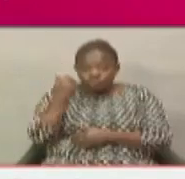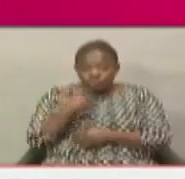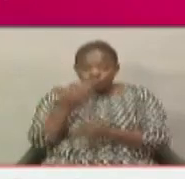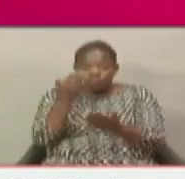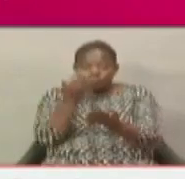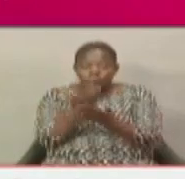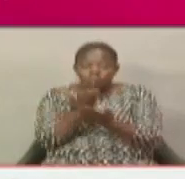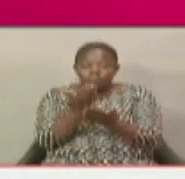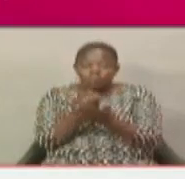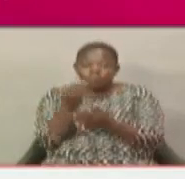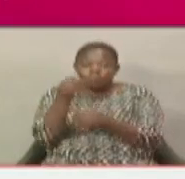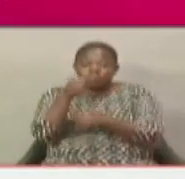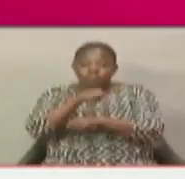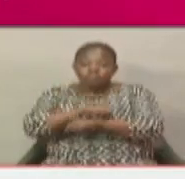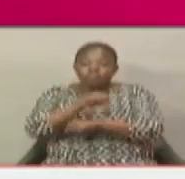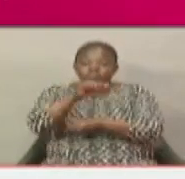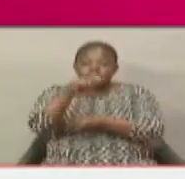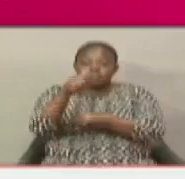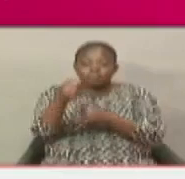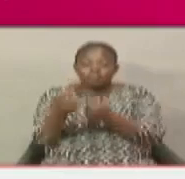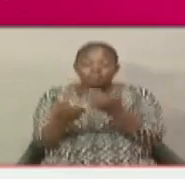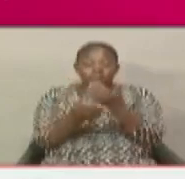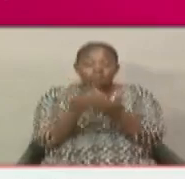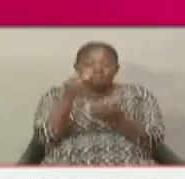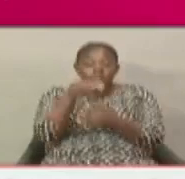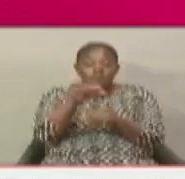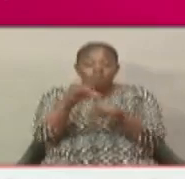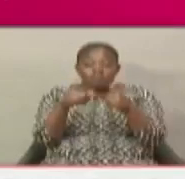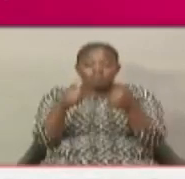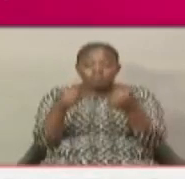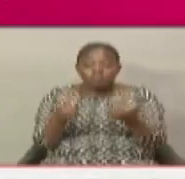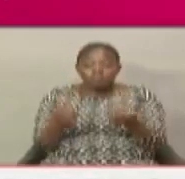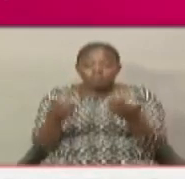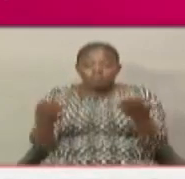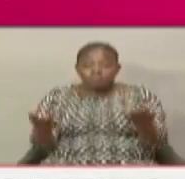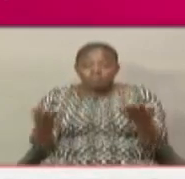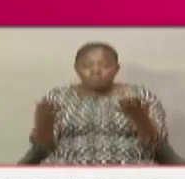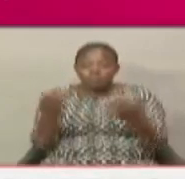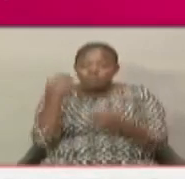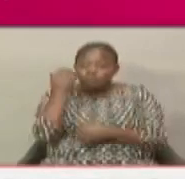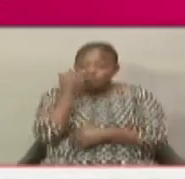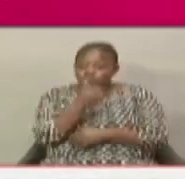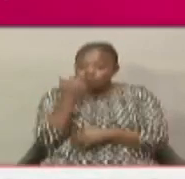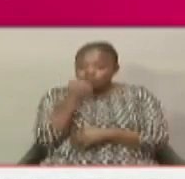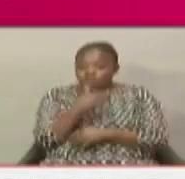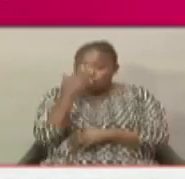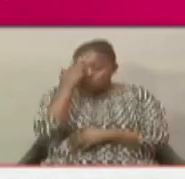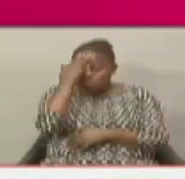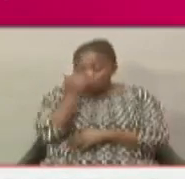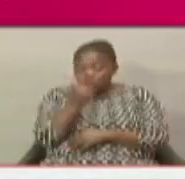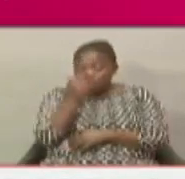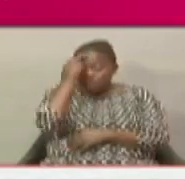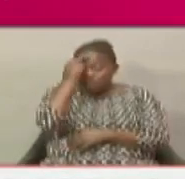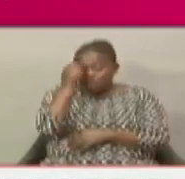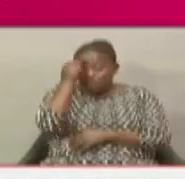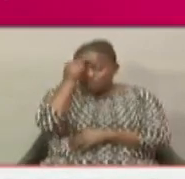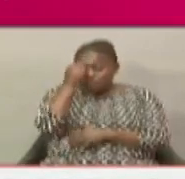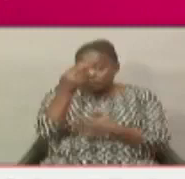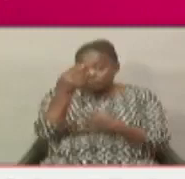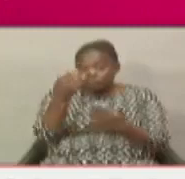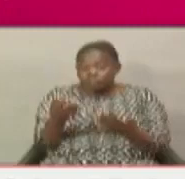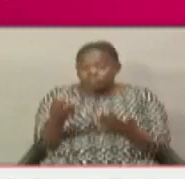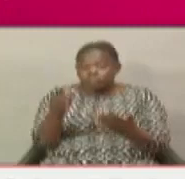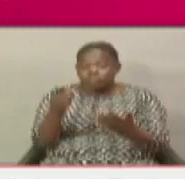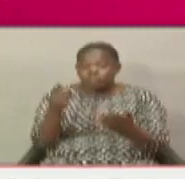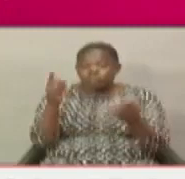basabye ab'amasomero amalala okufaayo ennyo ku ssomo erya performing art okusobozesa abayizi okulya mu